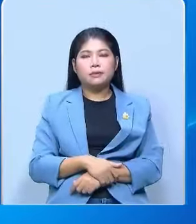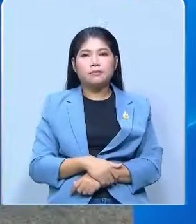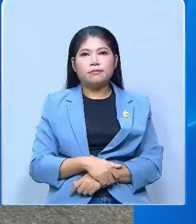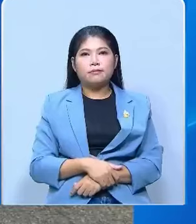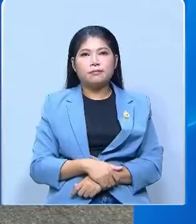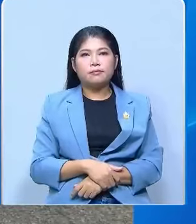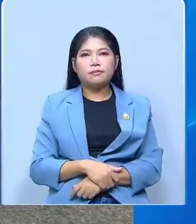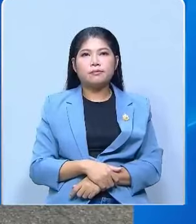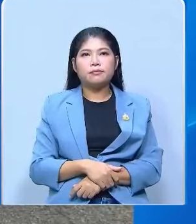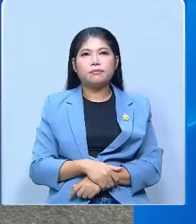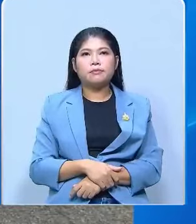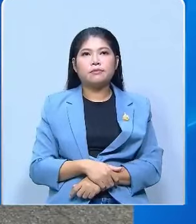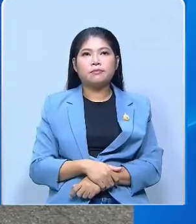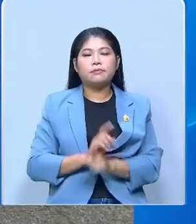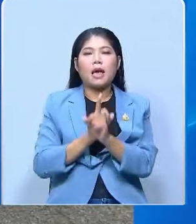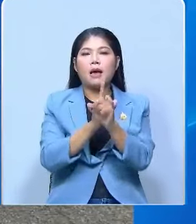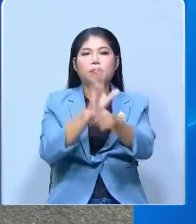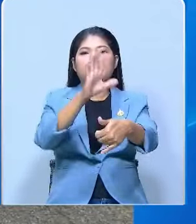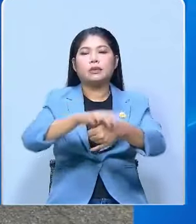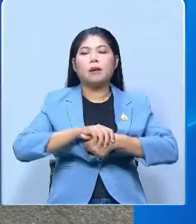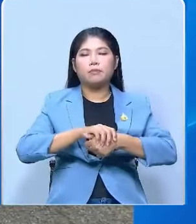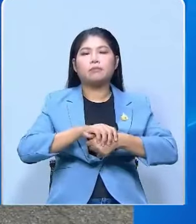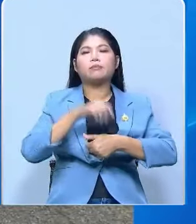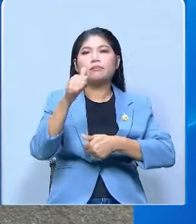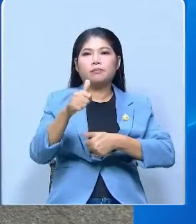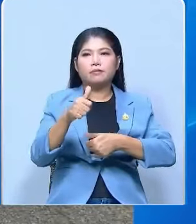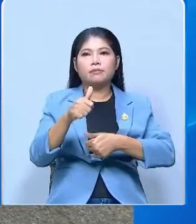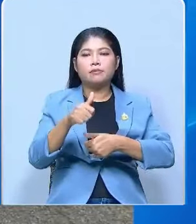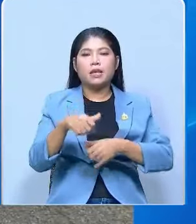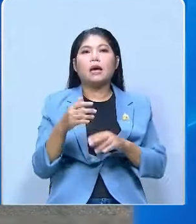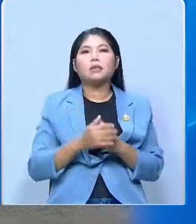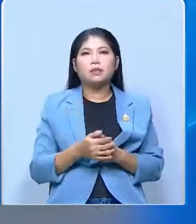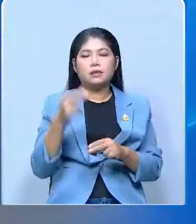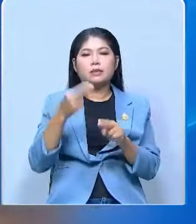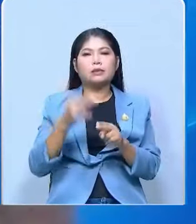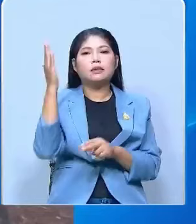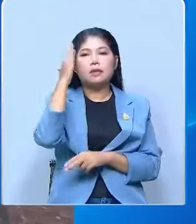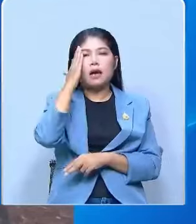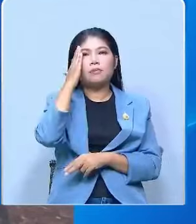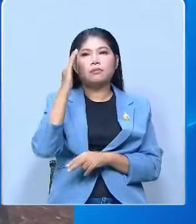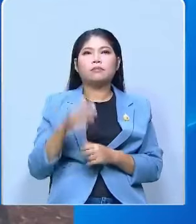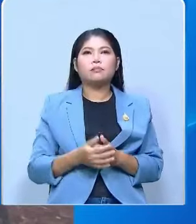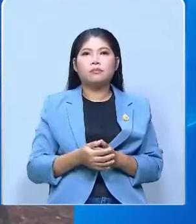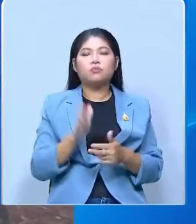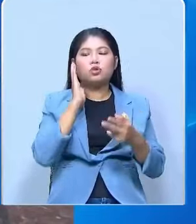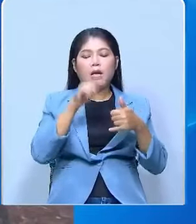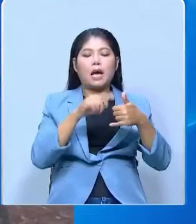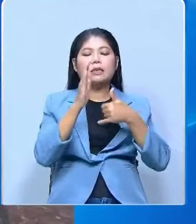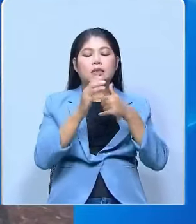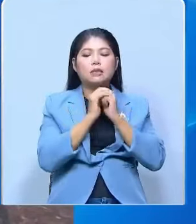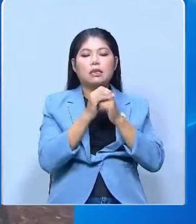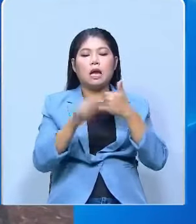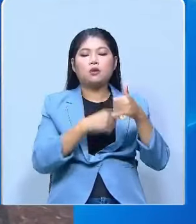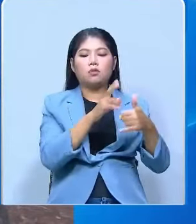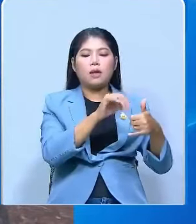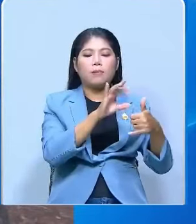บนี้ก็ไม่รอดถูกรวบตัวได้ในที่เกิดเหตุเลยทราบชื่อแล้วก ็ คือนายจางจินอายุ38ปีแล้ว